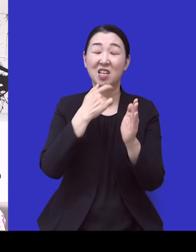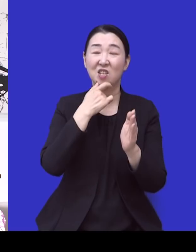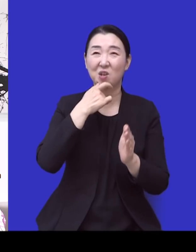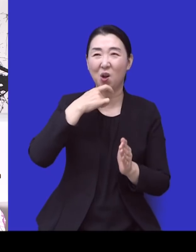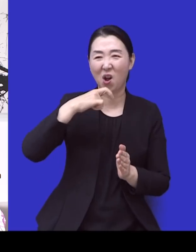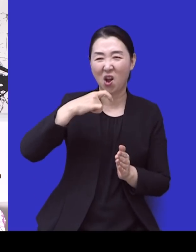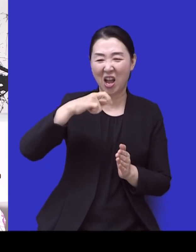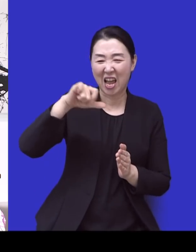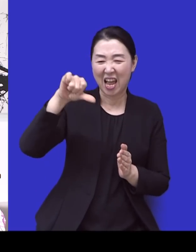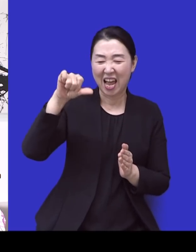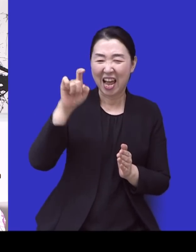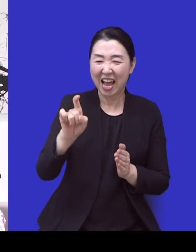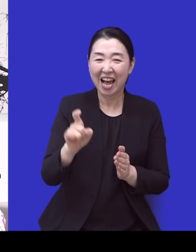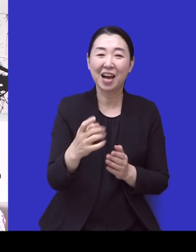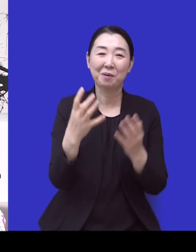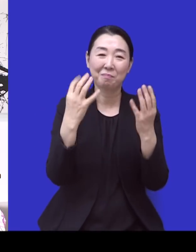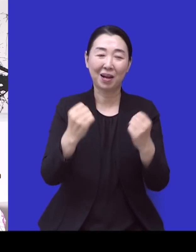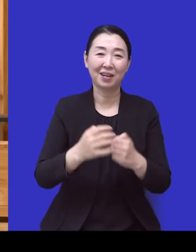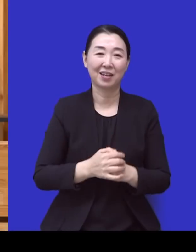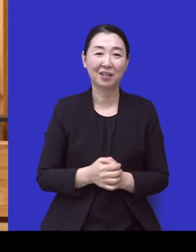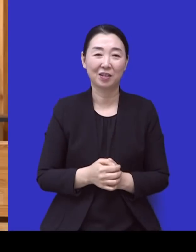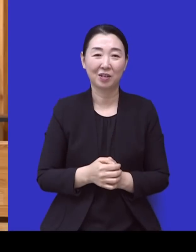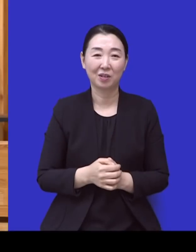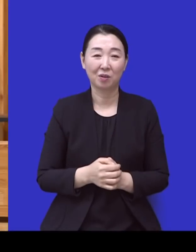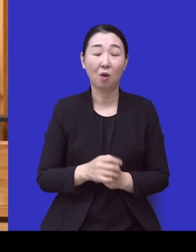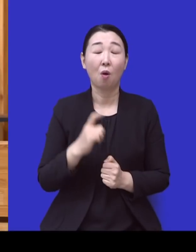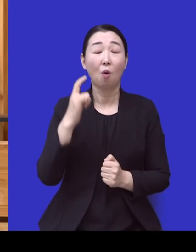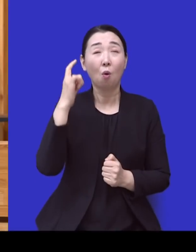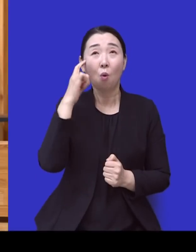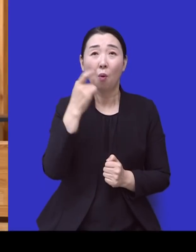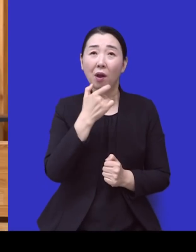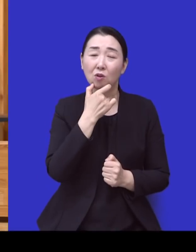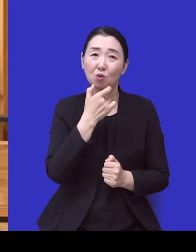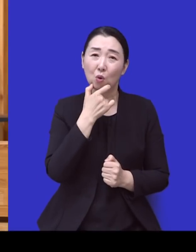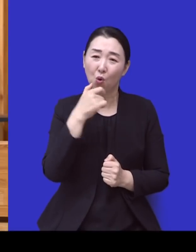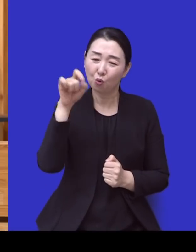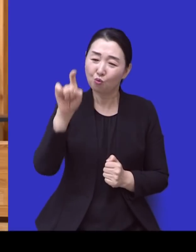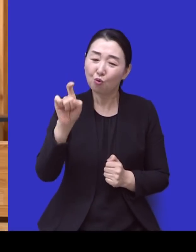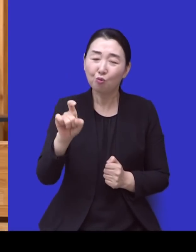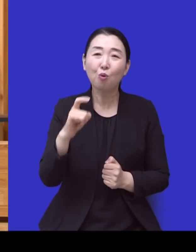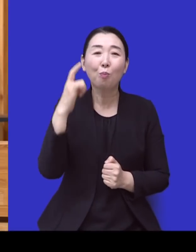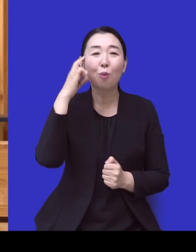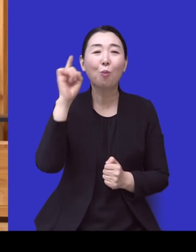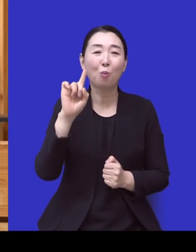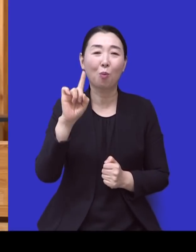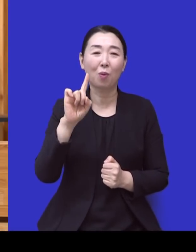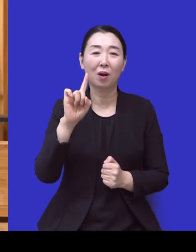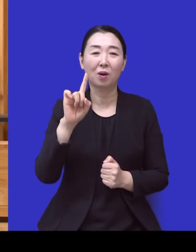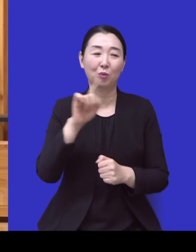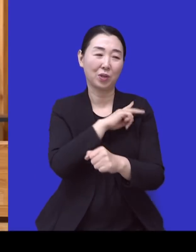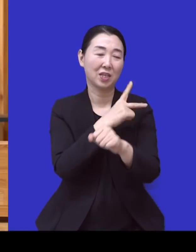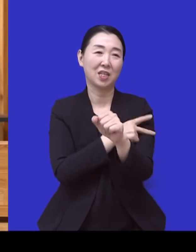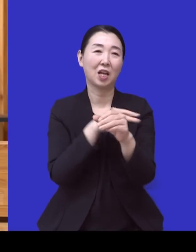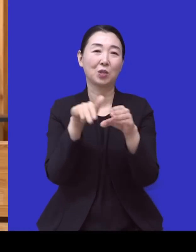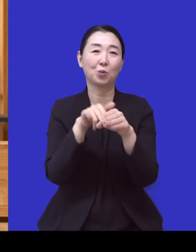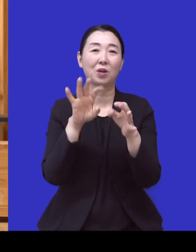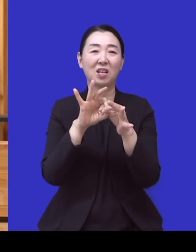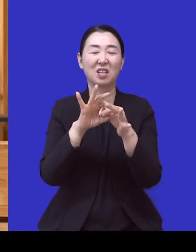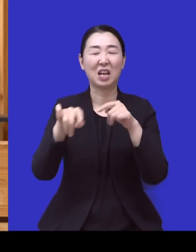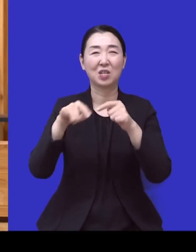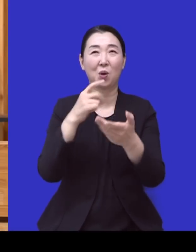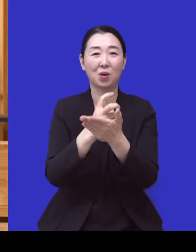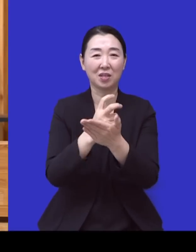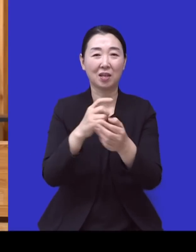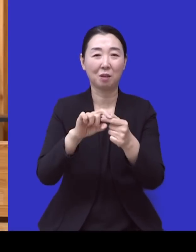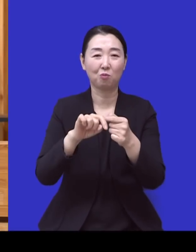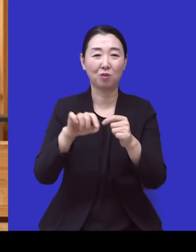있어요. 네. 가끔 저희 방송에 아니 이렇게 좋은 영상에 싫어요 누르는 사람들은 도대체 뭡니까라고 하는데 특정 이단 종교에서 정책적으로